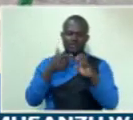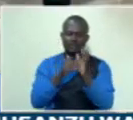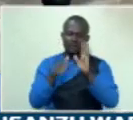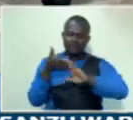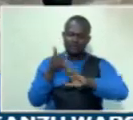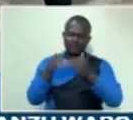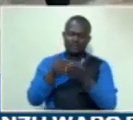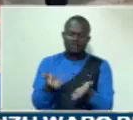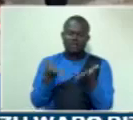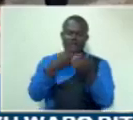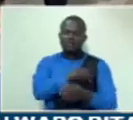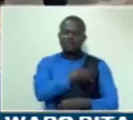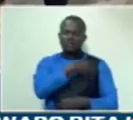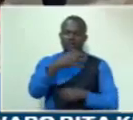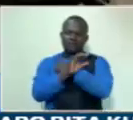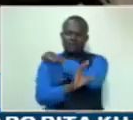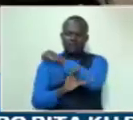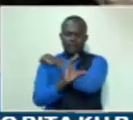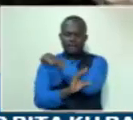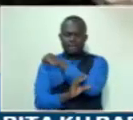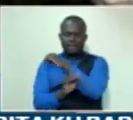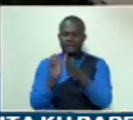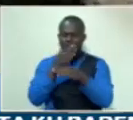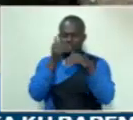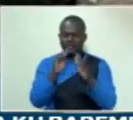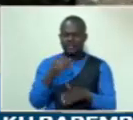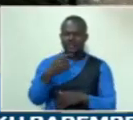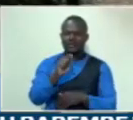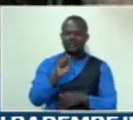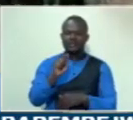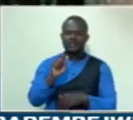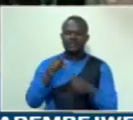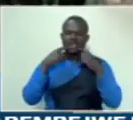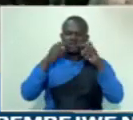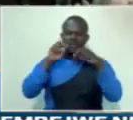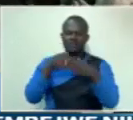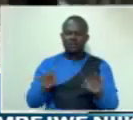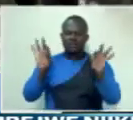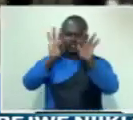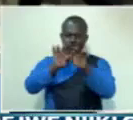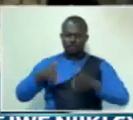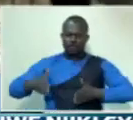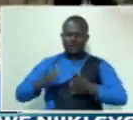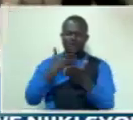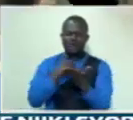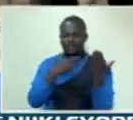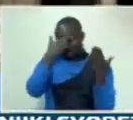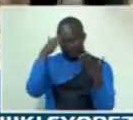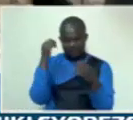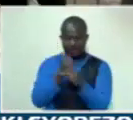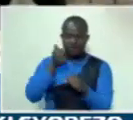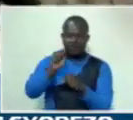byihutisha izamuka ry'ubukungu bw'igihugu. Minisitiri Gatete avuga ko agaciro uyu muhanda ufite ariko katumye ikorwa